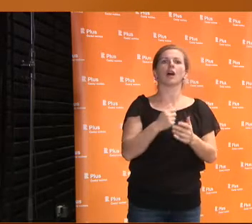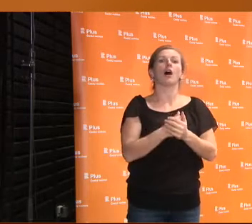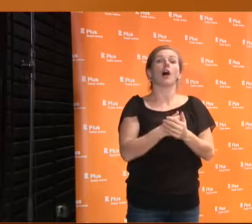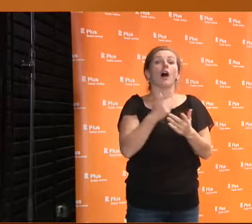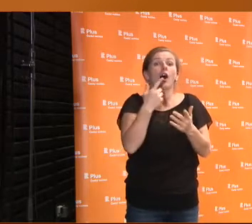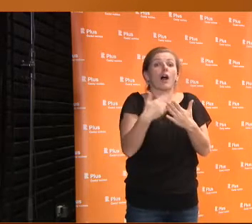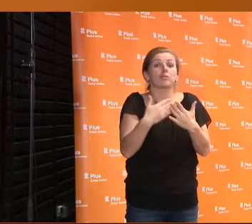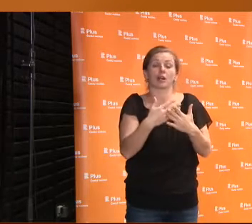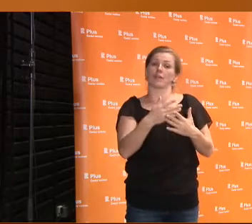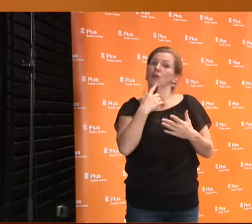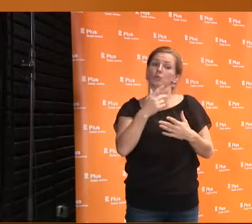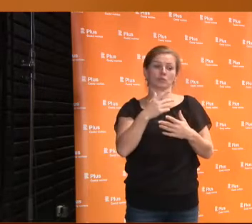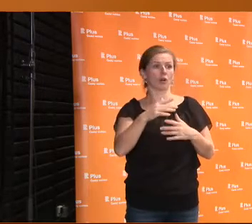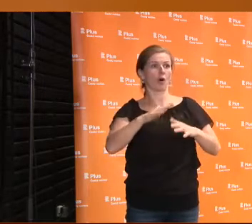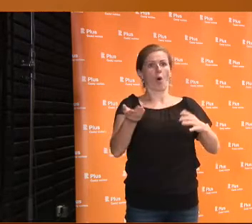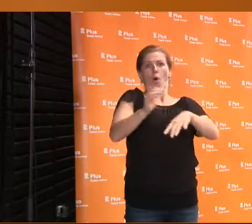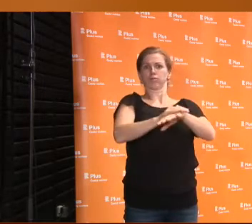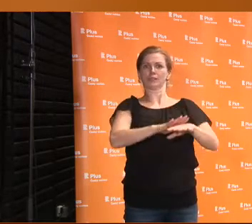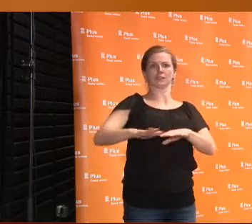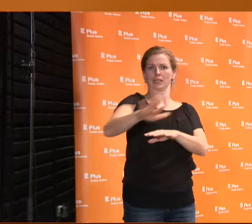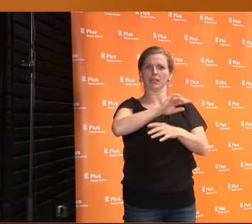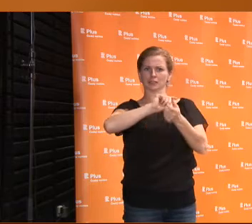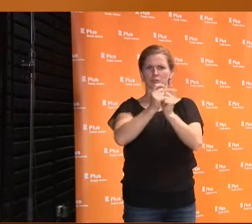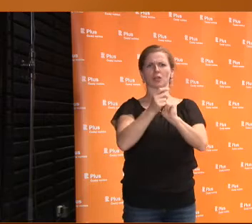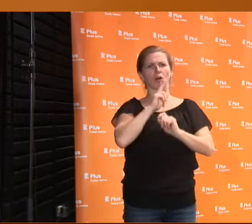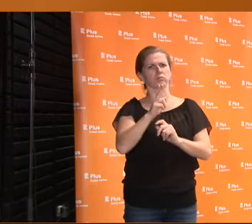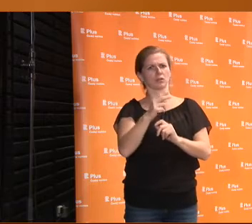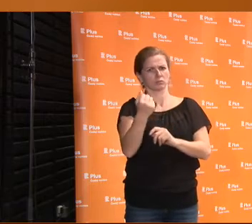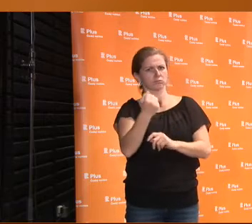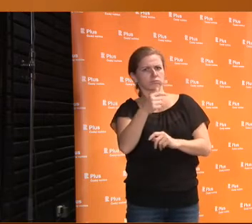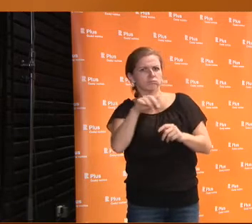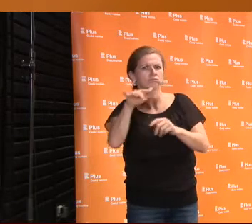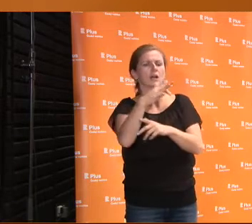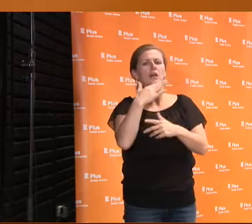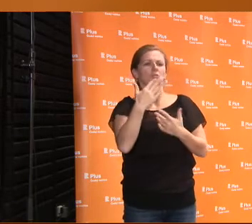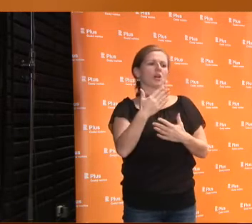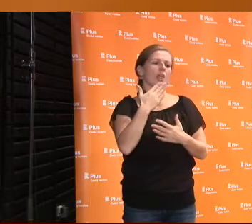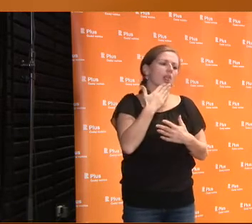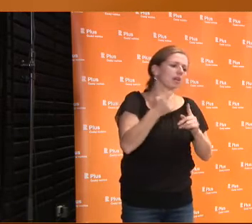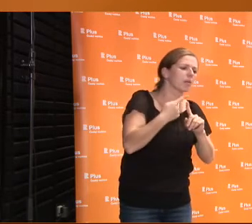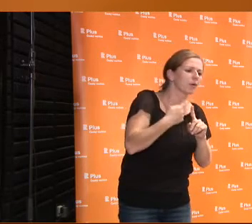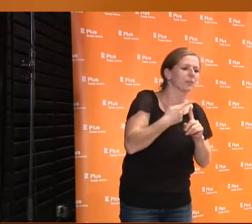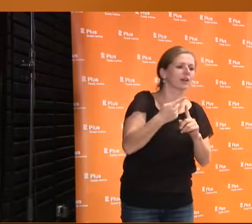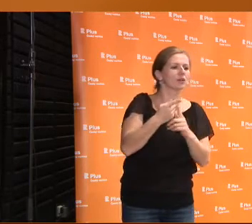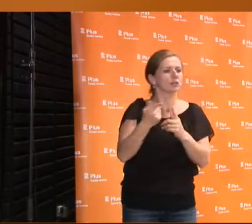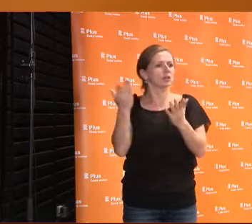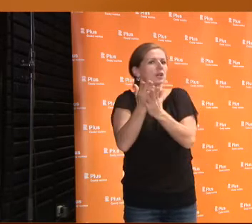o ekonomiku, ale jde o to, abychom dokázali v rámci vzdělávání se přizpůsobit novým podmínkám, a o tom se vede skutečně